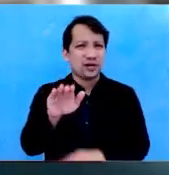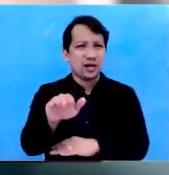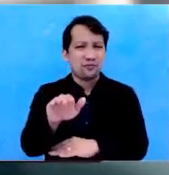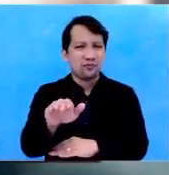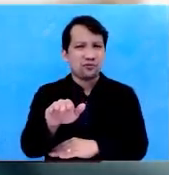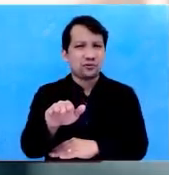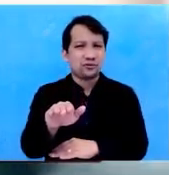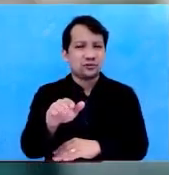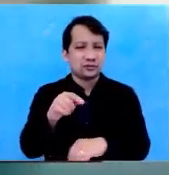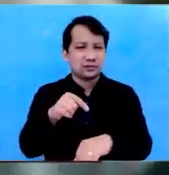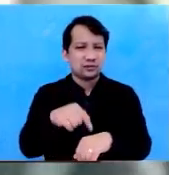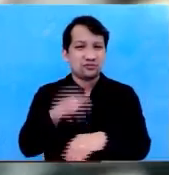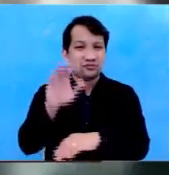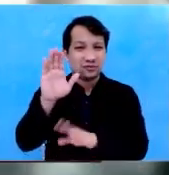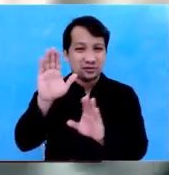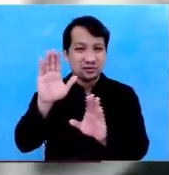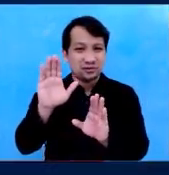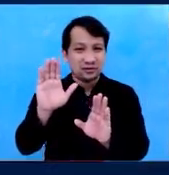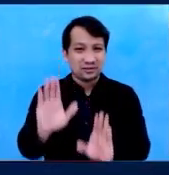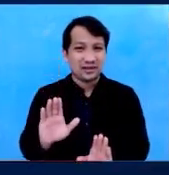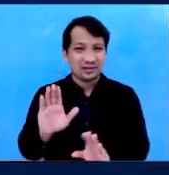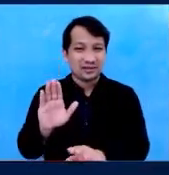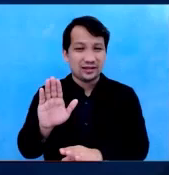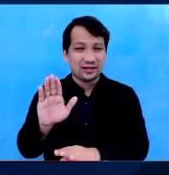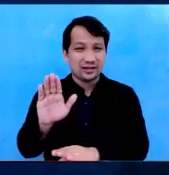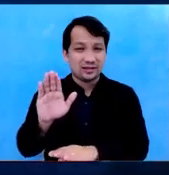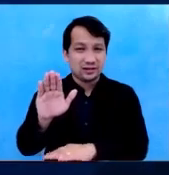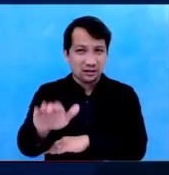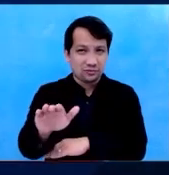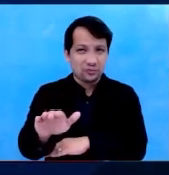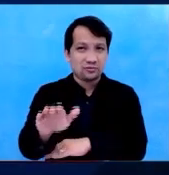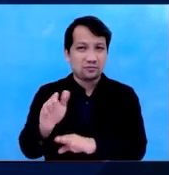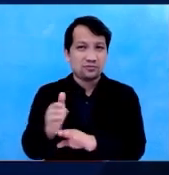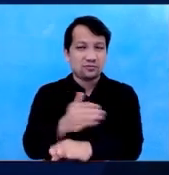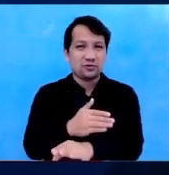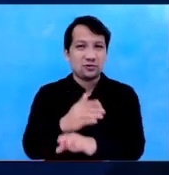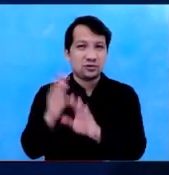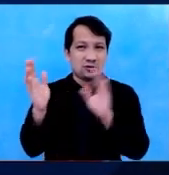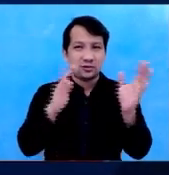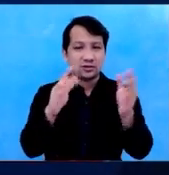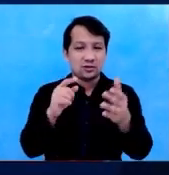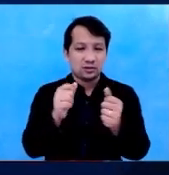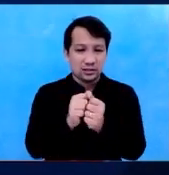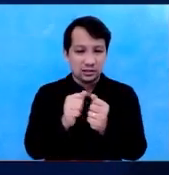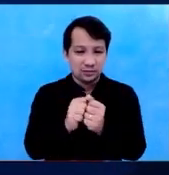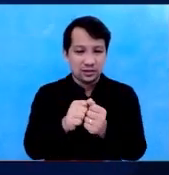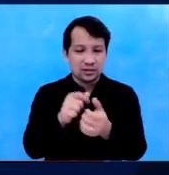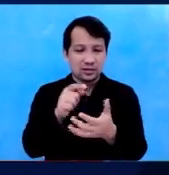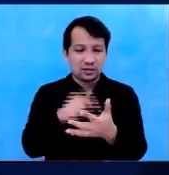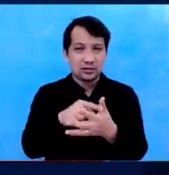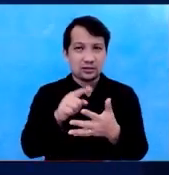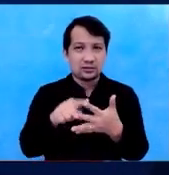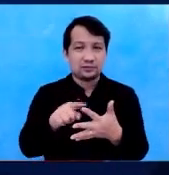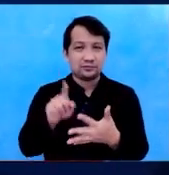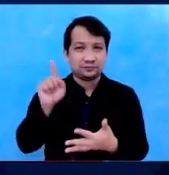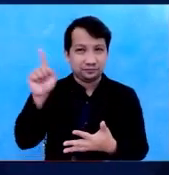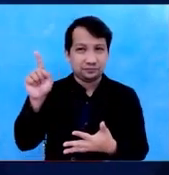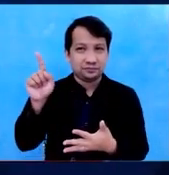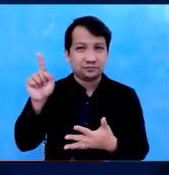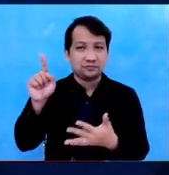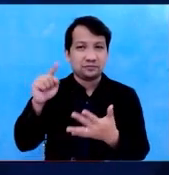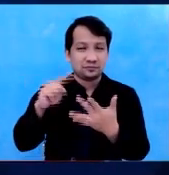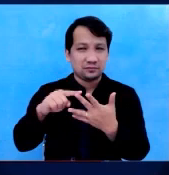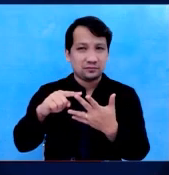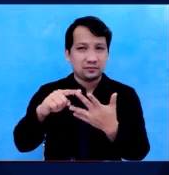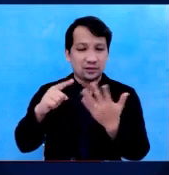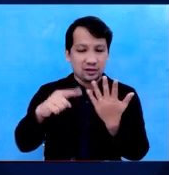Linggo, bago humagupit ang bagyo. Kasama ni George sa biyaheng yan, sina Gerson Resurrection, Troy Justin Agustin,